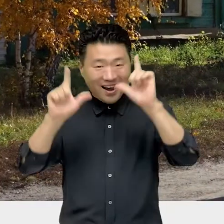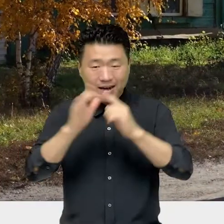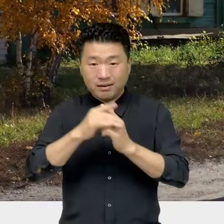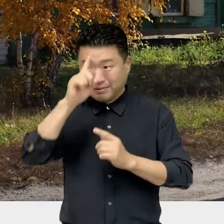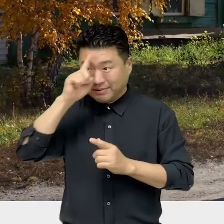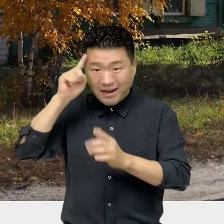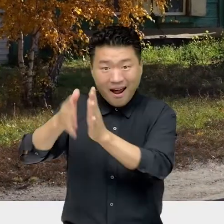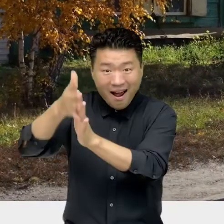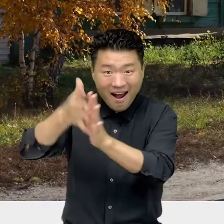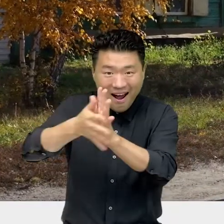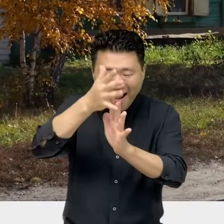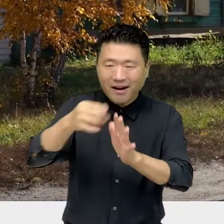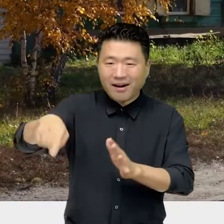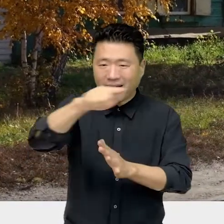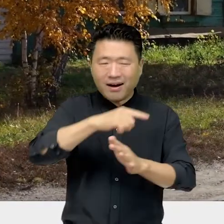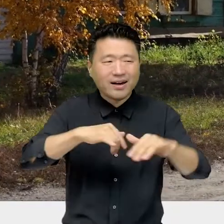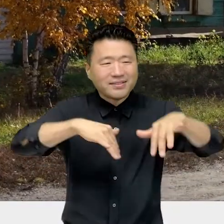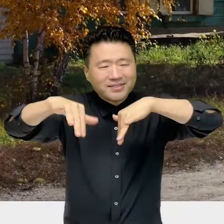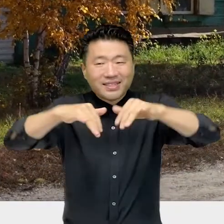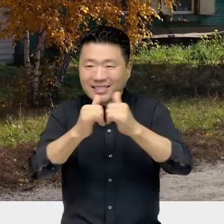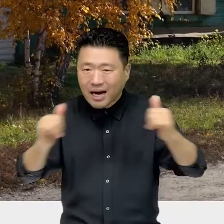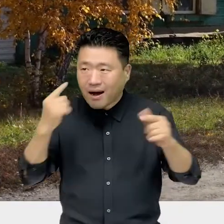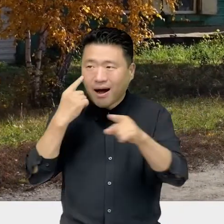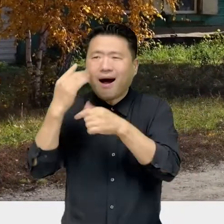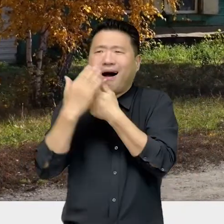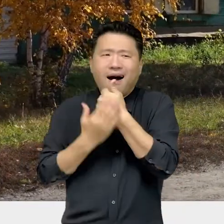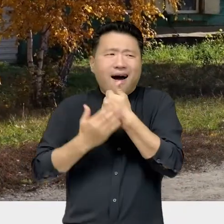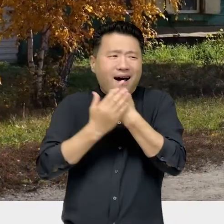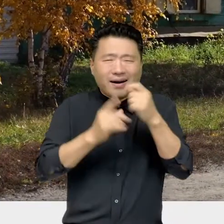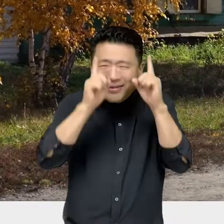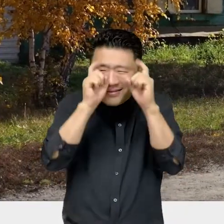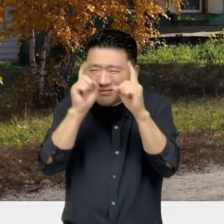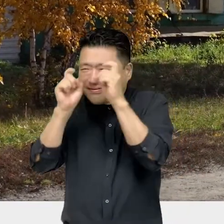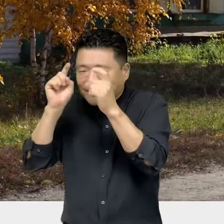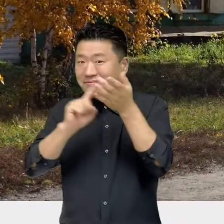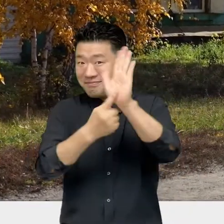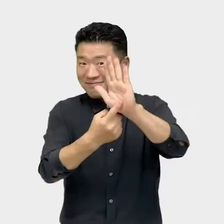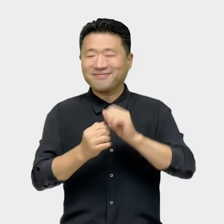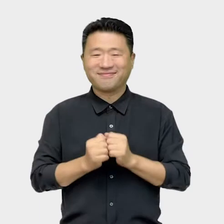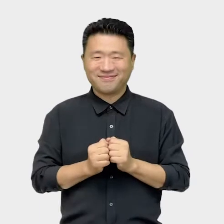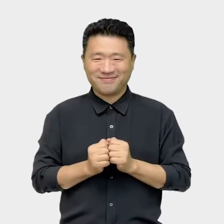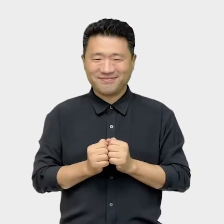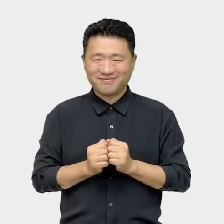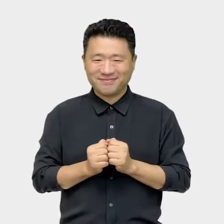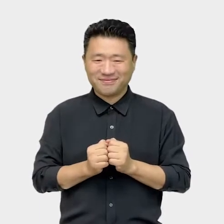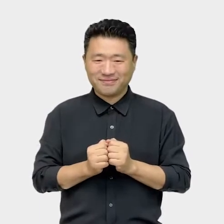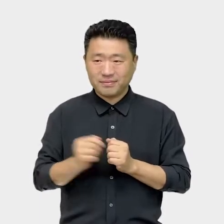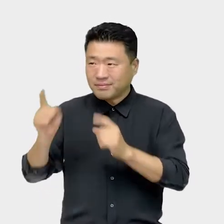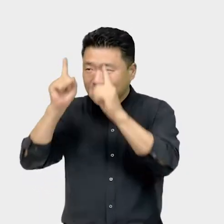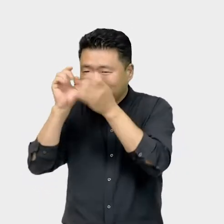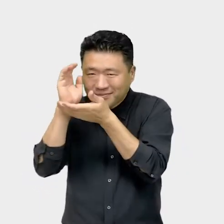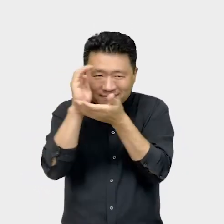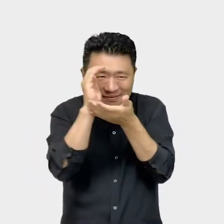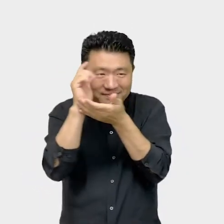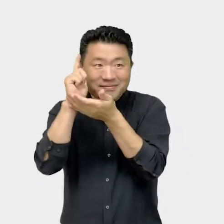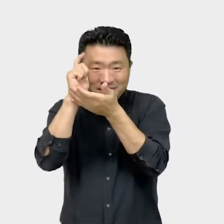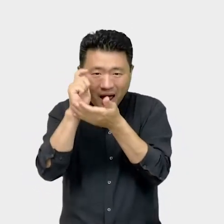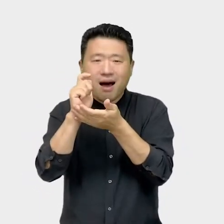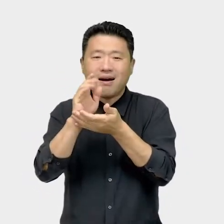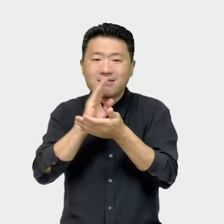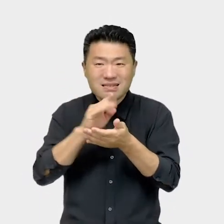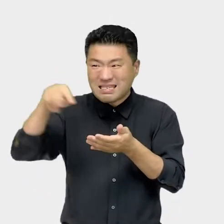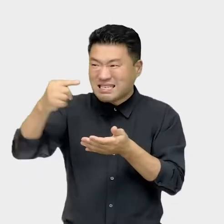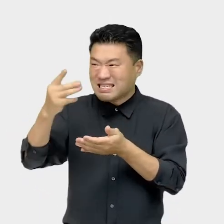러시아의 도시와 시민들에게 많은 위로를 받고 작가는 사진으로 보답한다. 그의 카메라에 담긴